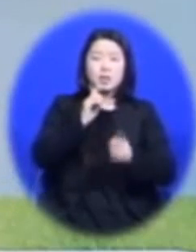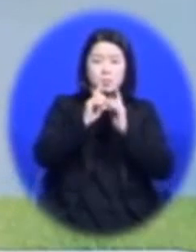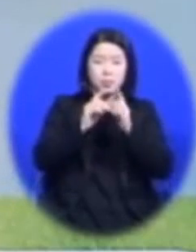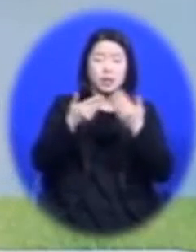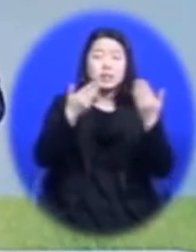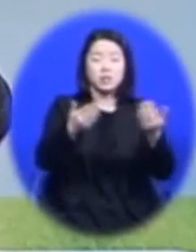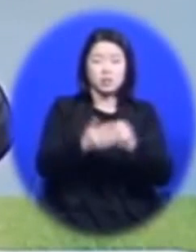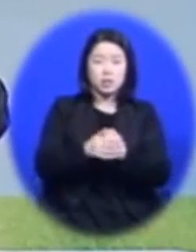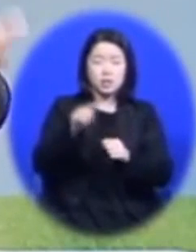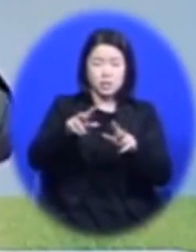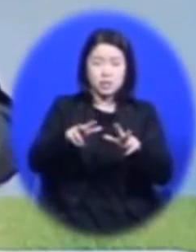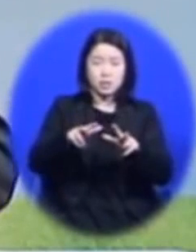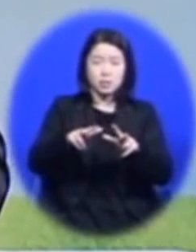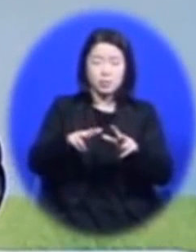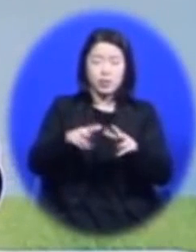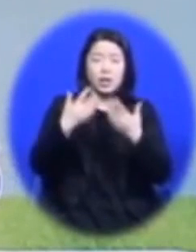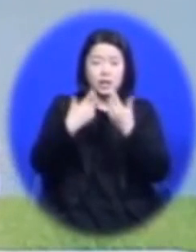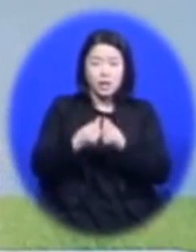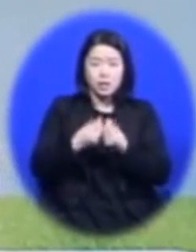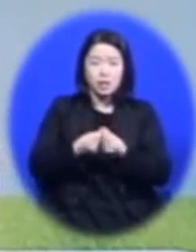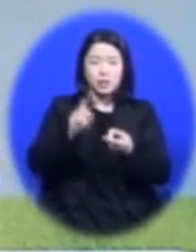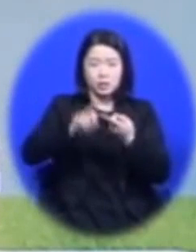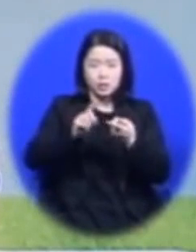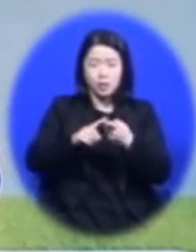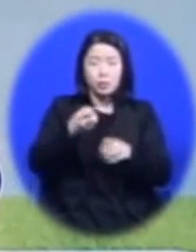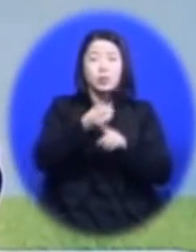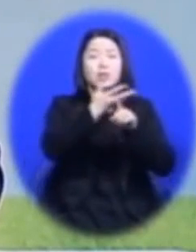지금 드렸던 이 이야기를 그대로 드렸어요.